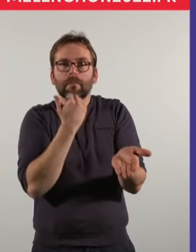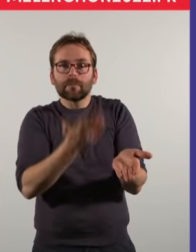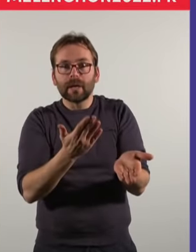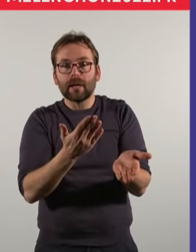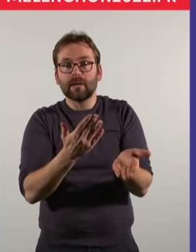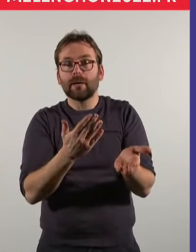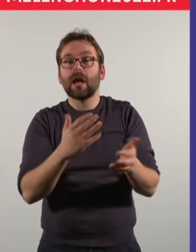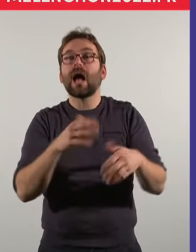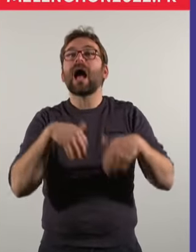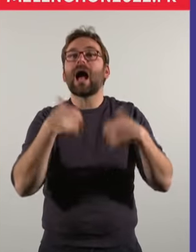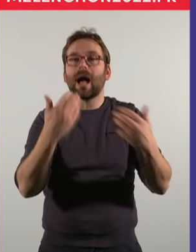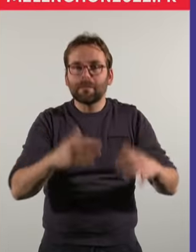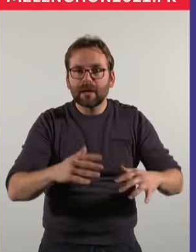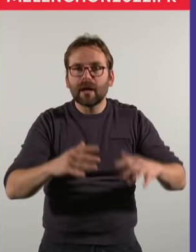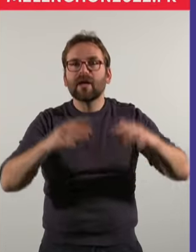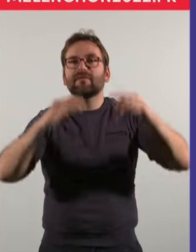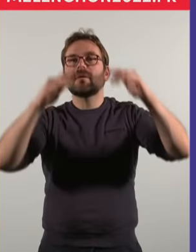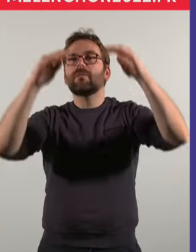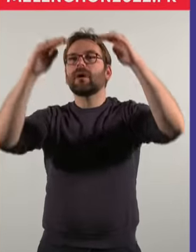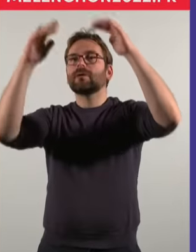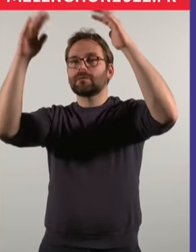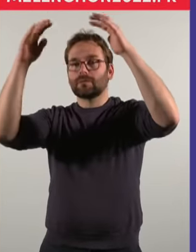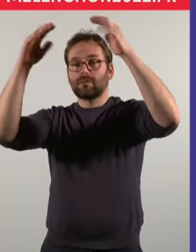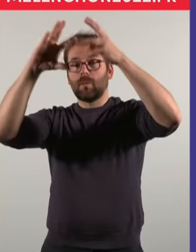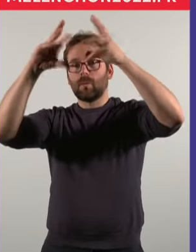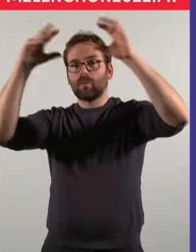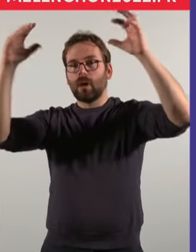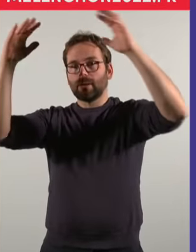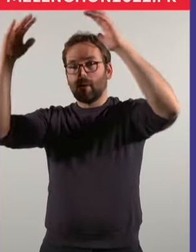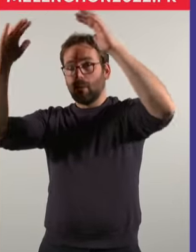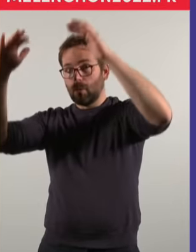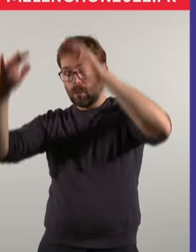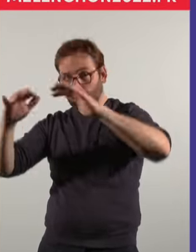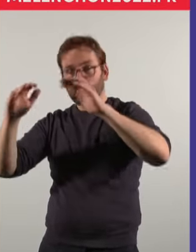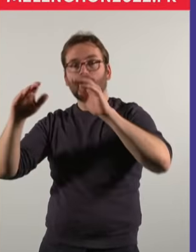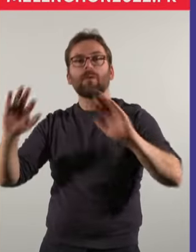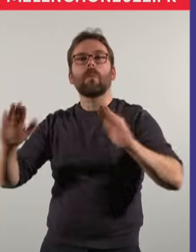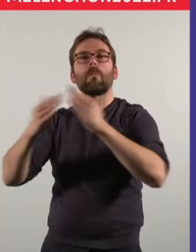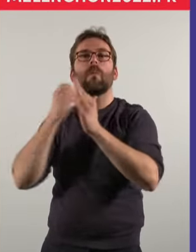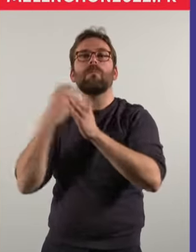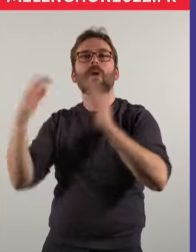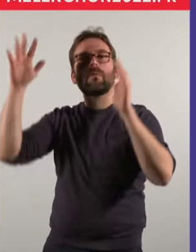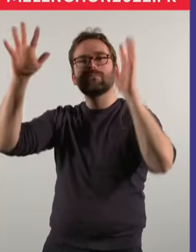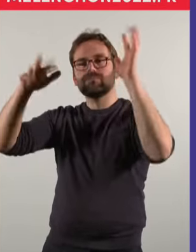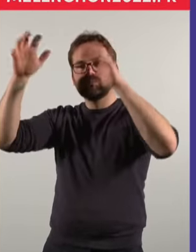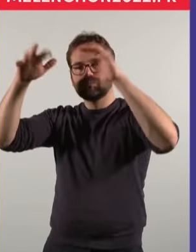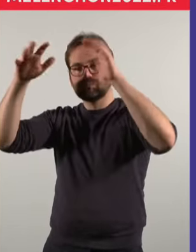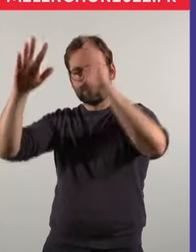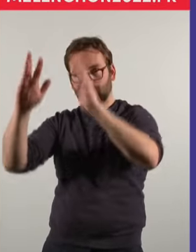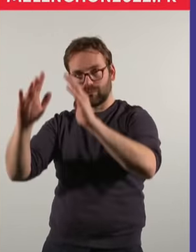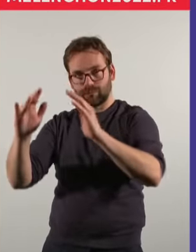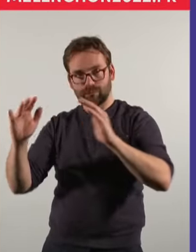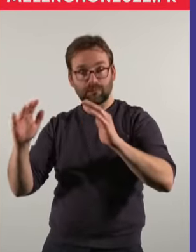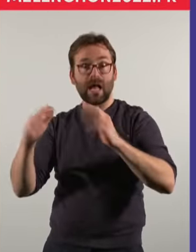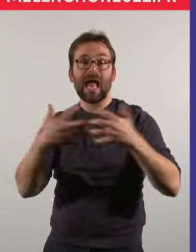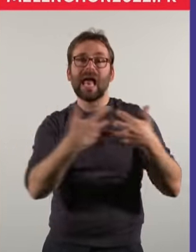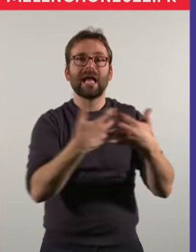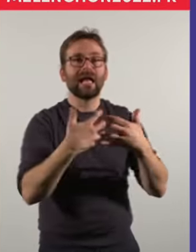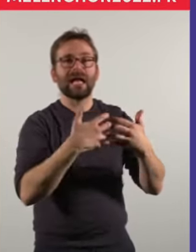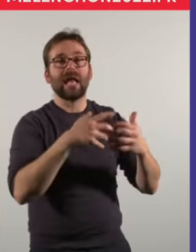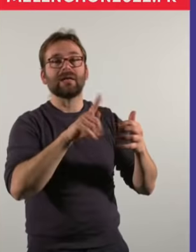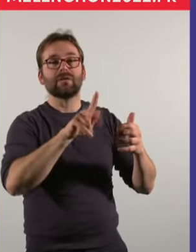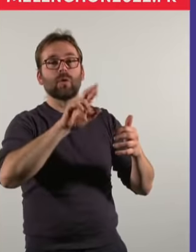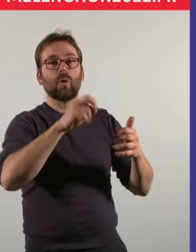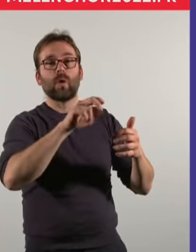avec l'évaporation, et avec l'évaporation se répand sur les glaciers du Mont-Blanc, s'il en reste, et dans les glaces du Groenland,